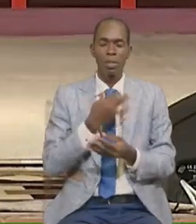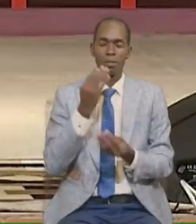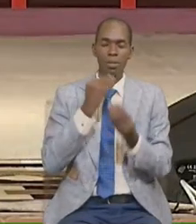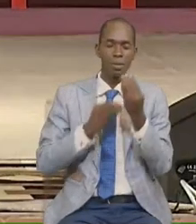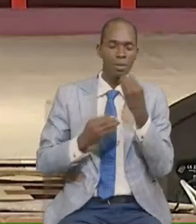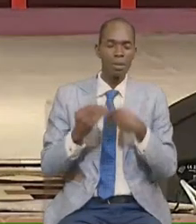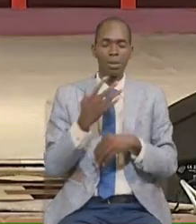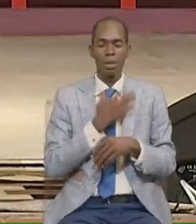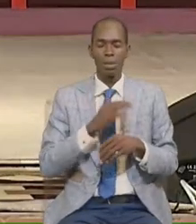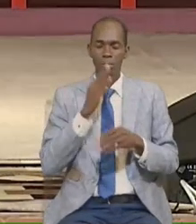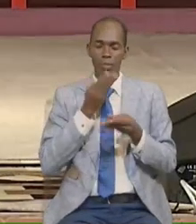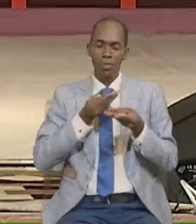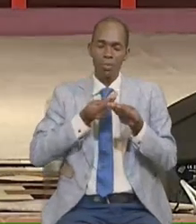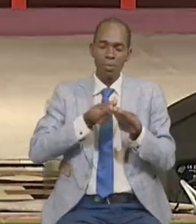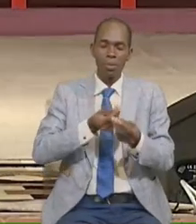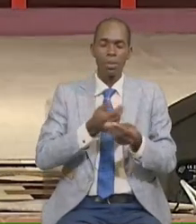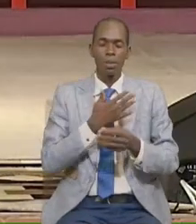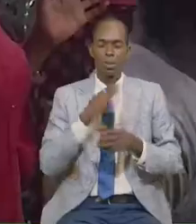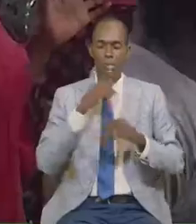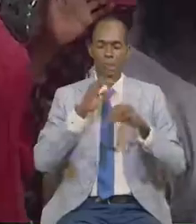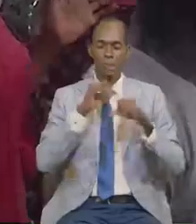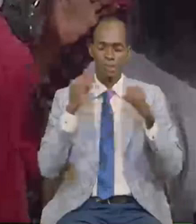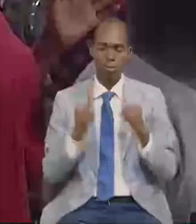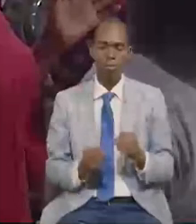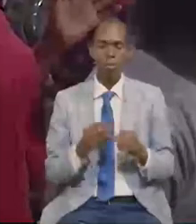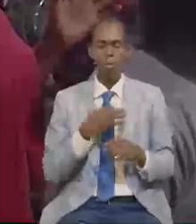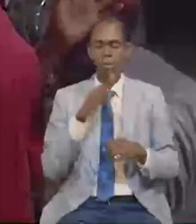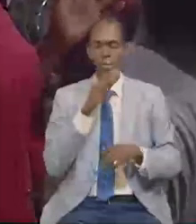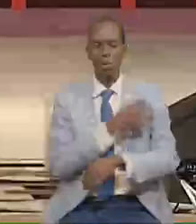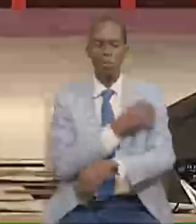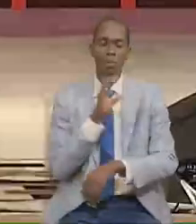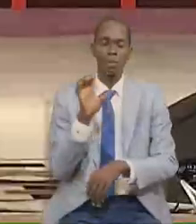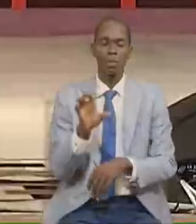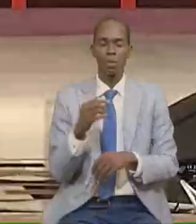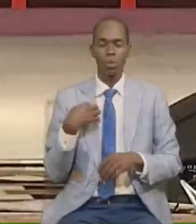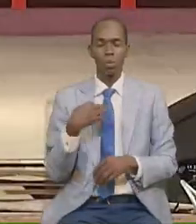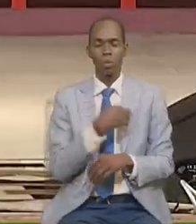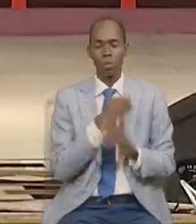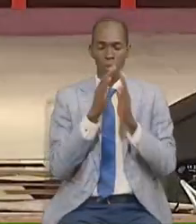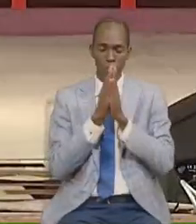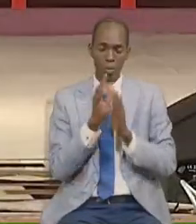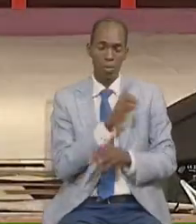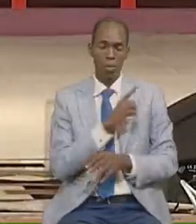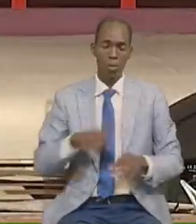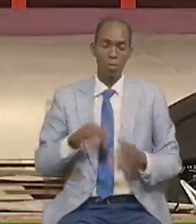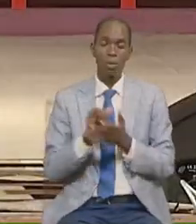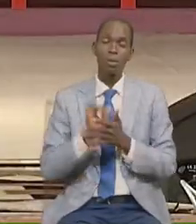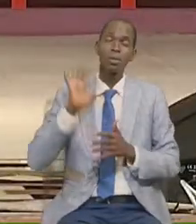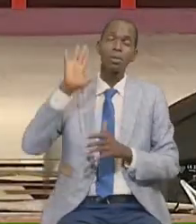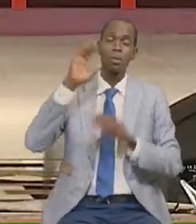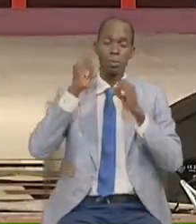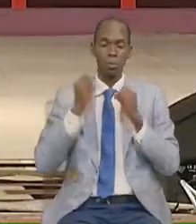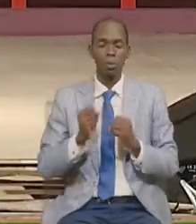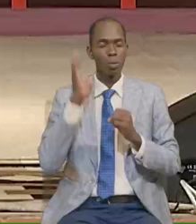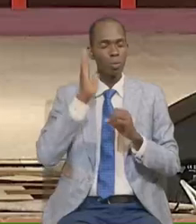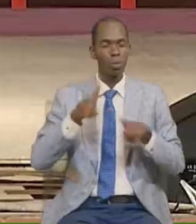nourrir nos fortifier et revêtu de puissance nous demandons Seigneur que ta puissance accompagne